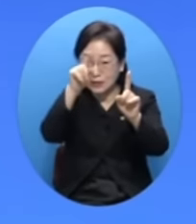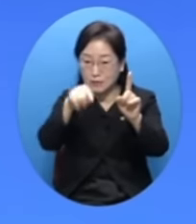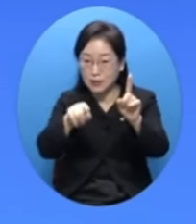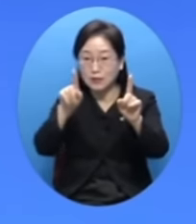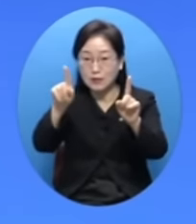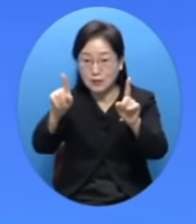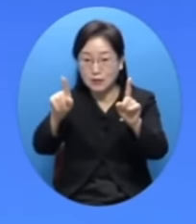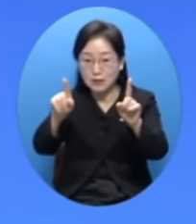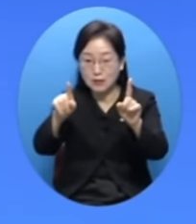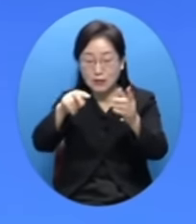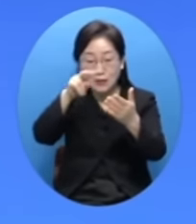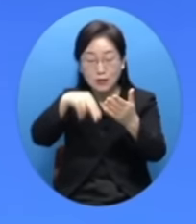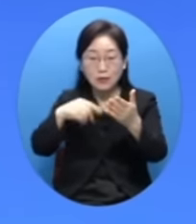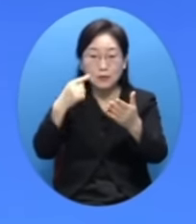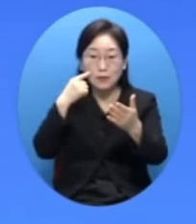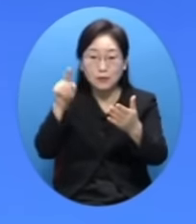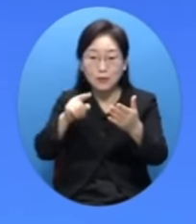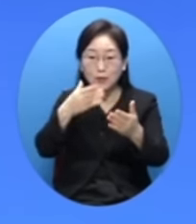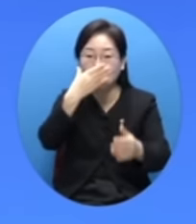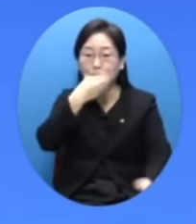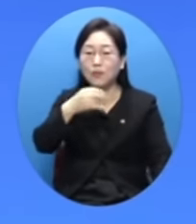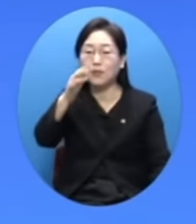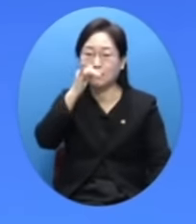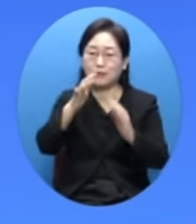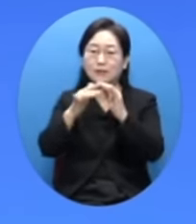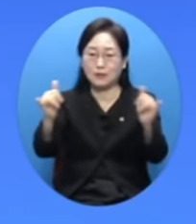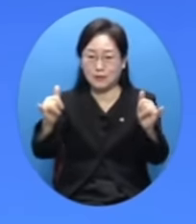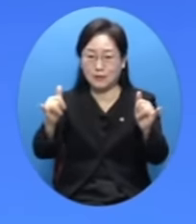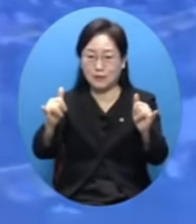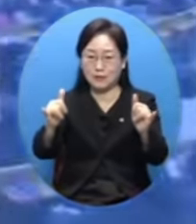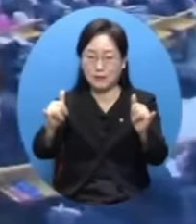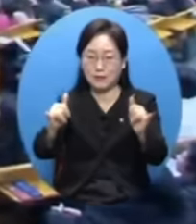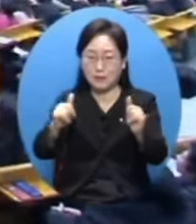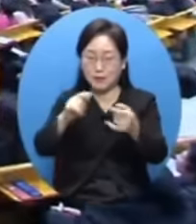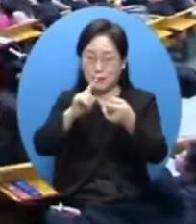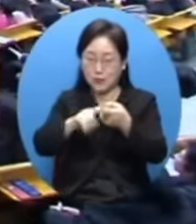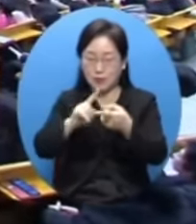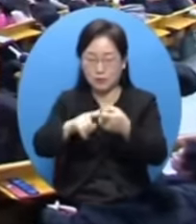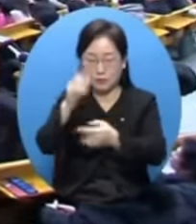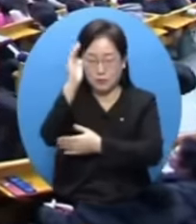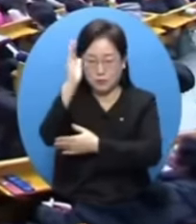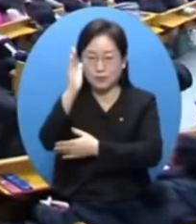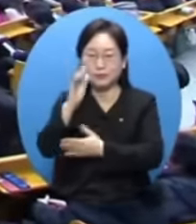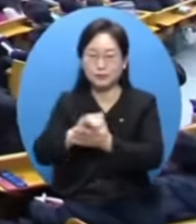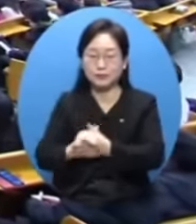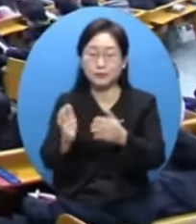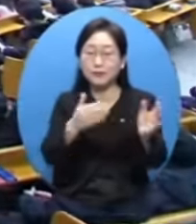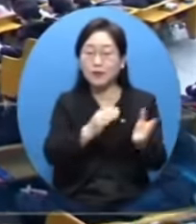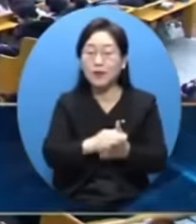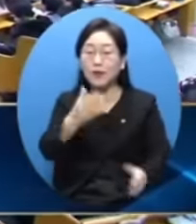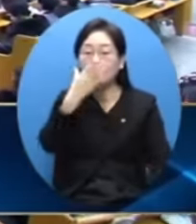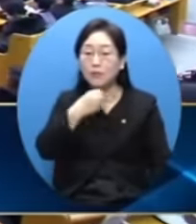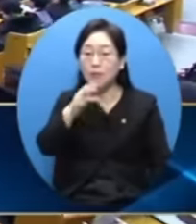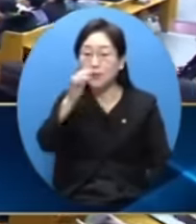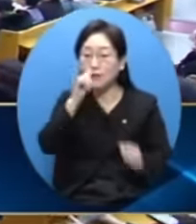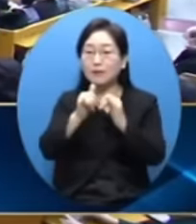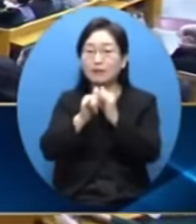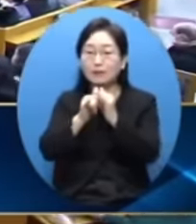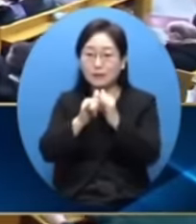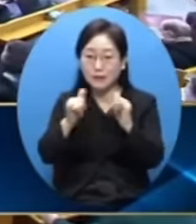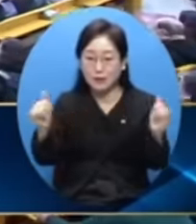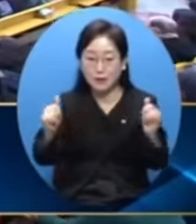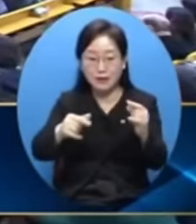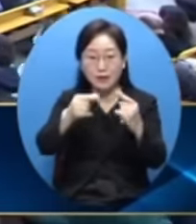1편에서 복 있는 사람의 길에 대해서 말씀해 주고 있습니다 그런데 복 있는 사람이